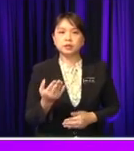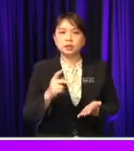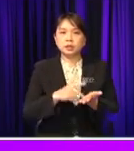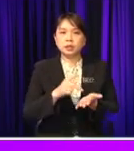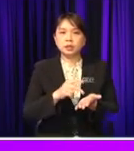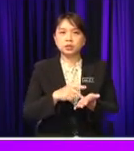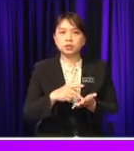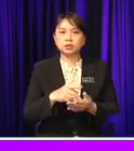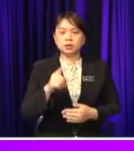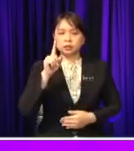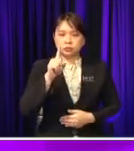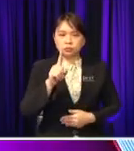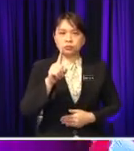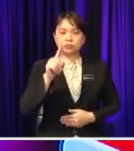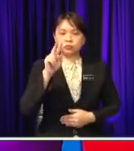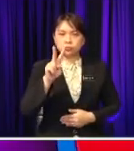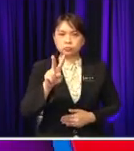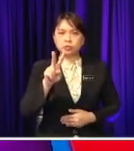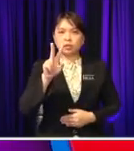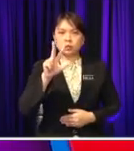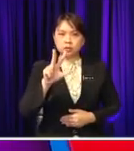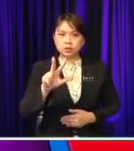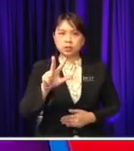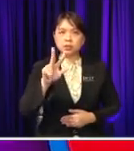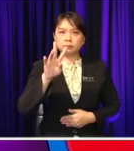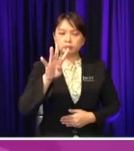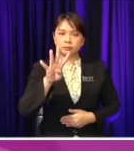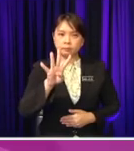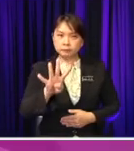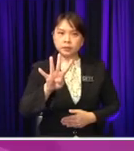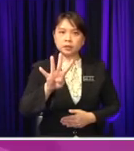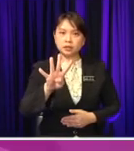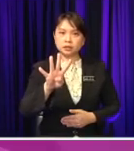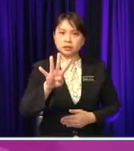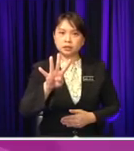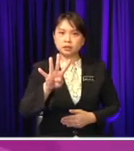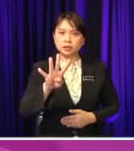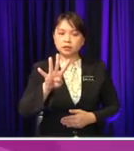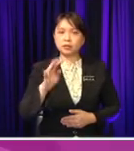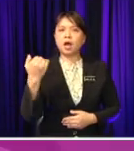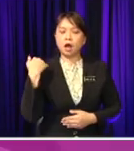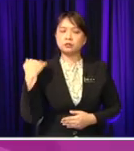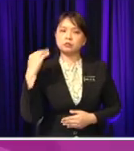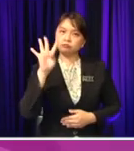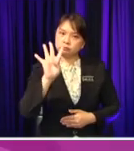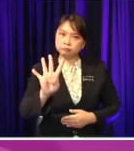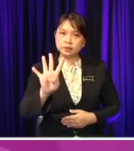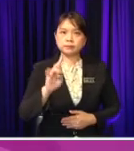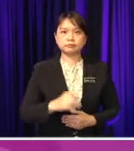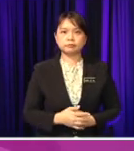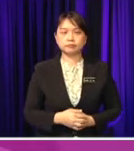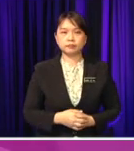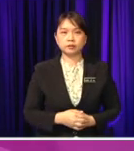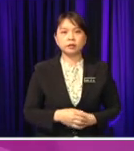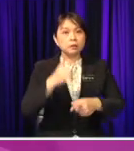1 2 3 4 jawabannya eee empat Cikgu